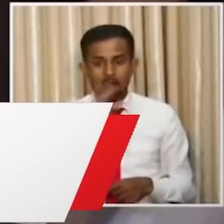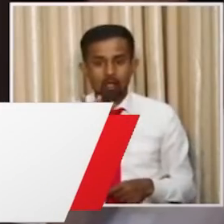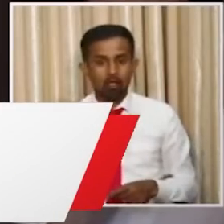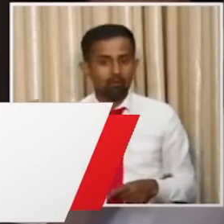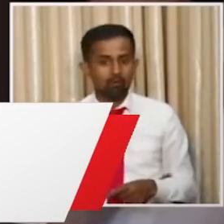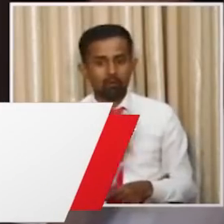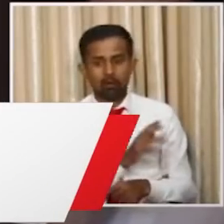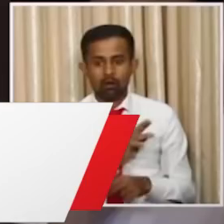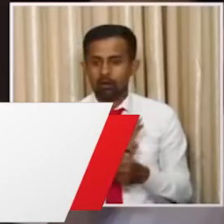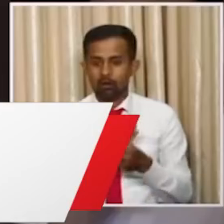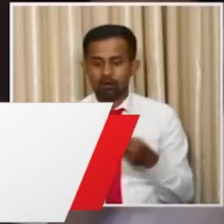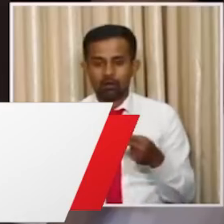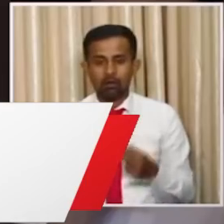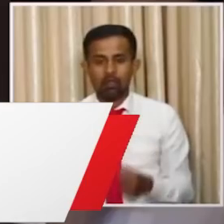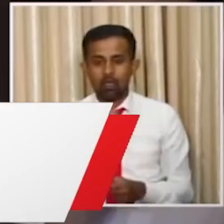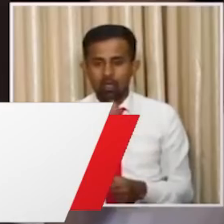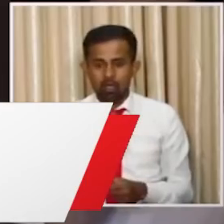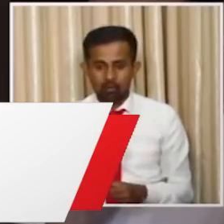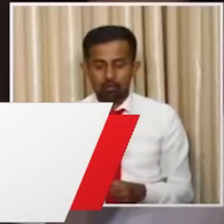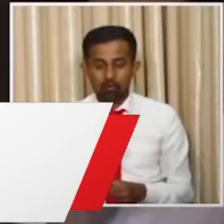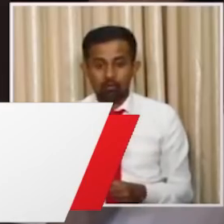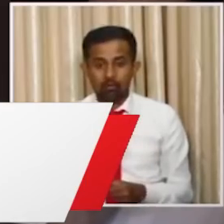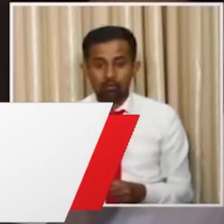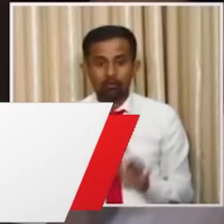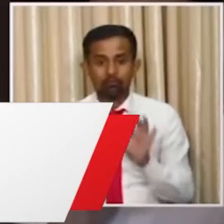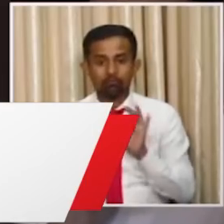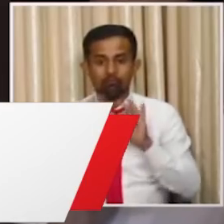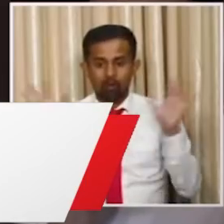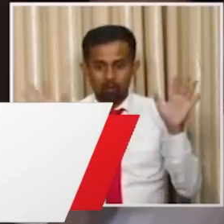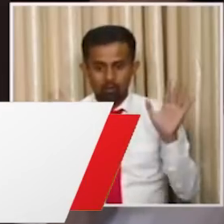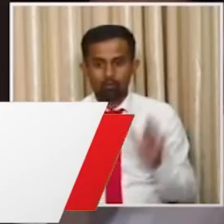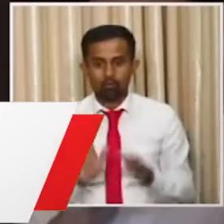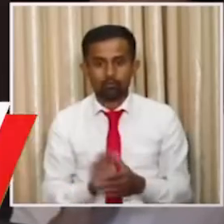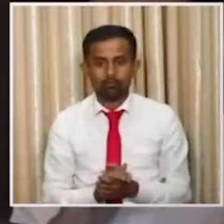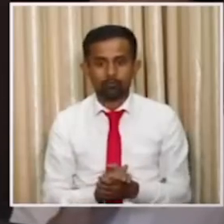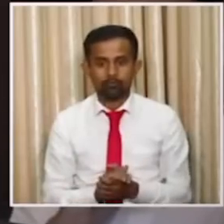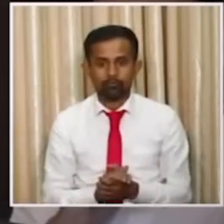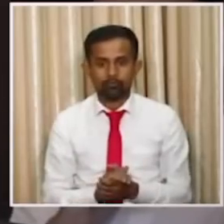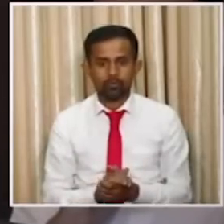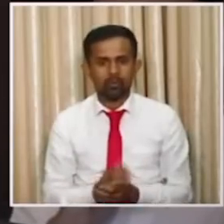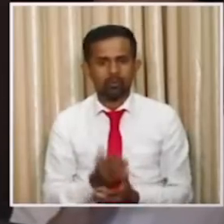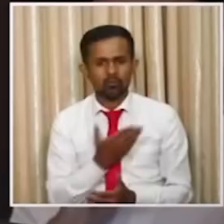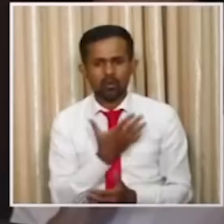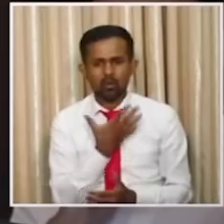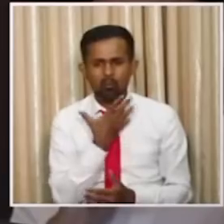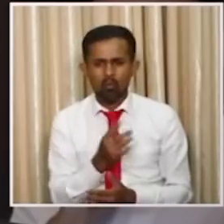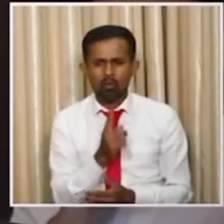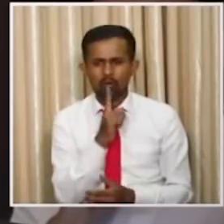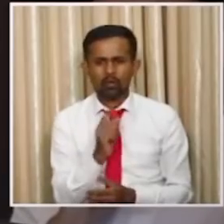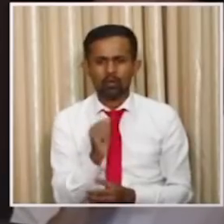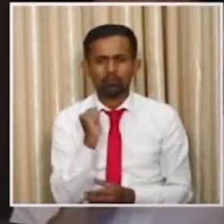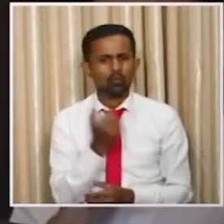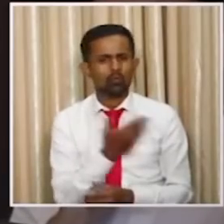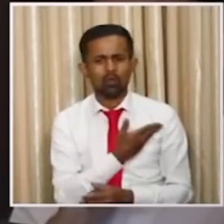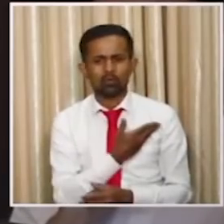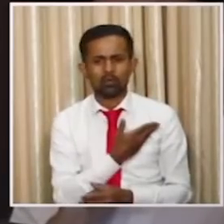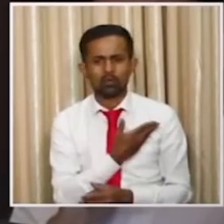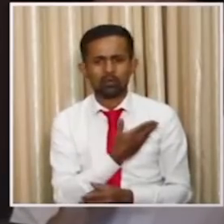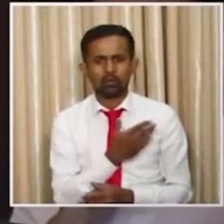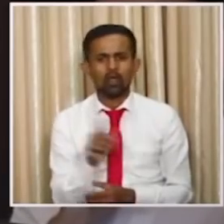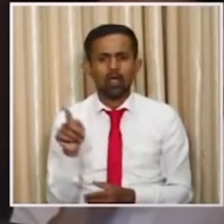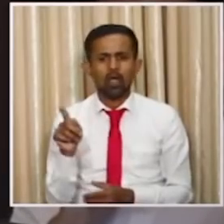නැහැ. මුන්නල් ජනාධිපති ගෝටාපේවකු නාන් වීඩ කොටතදාග නාඩාල්මන්ට උරුපිනර් සාණිකන් රාසමාණිකම්